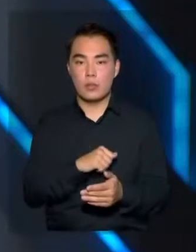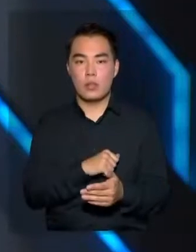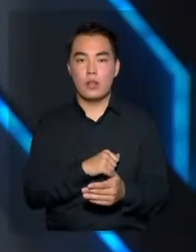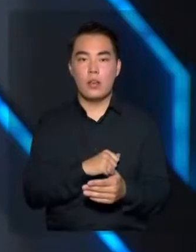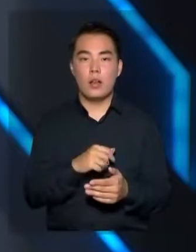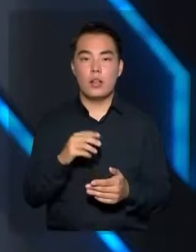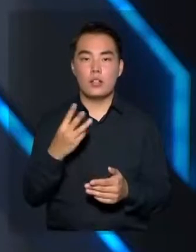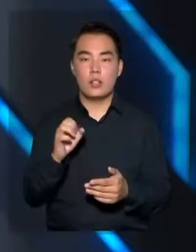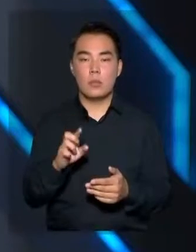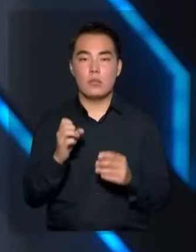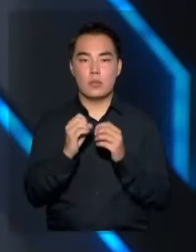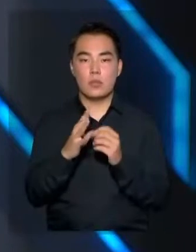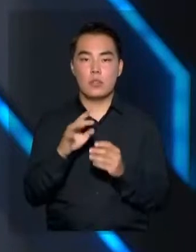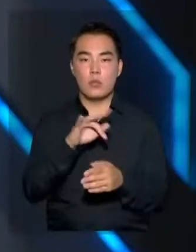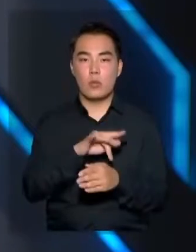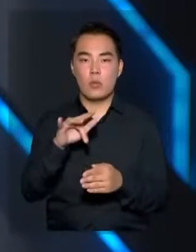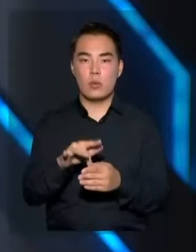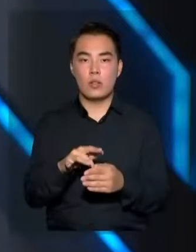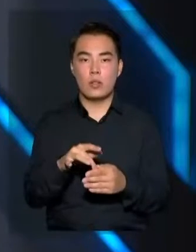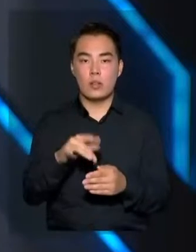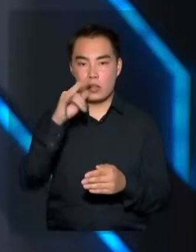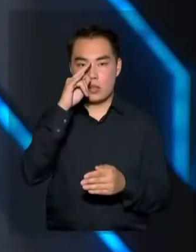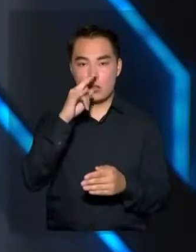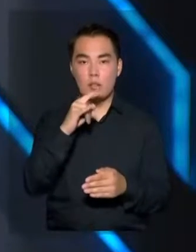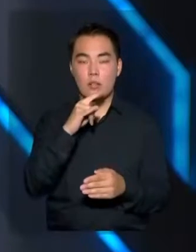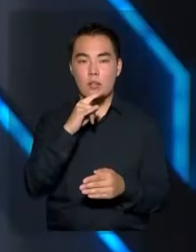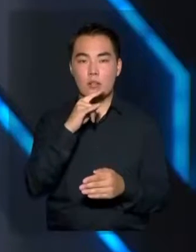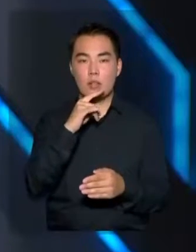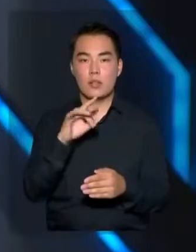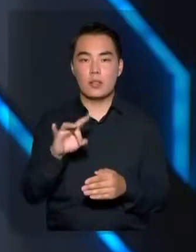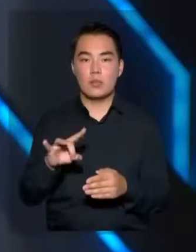өңірлік штабтары еліміздің 14 қаласында орналасқан. Қазақстан Республикасы